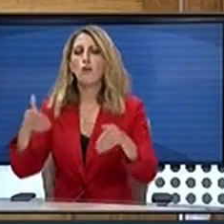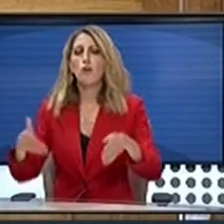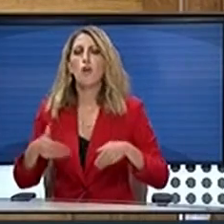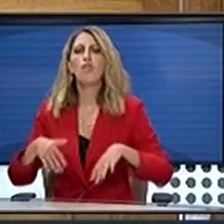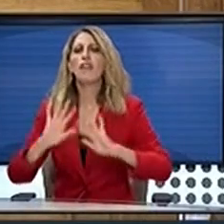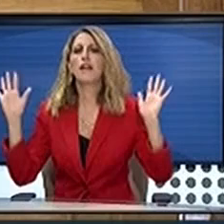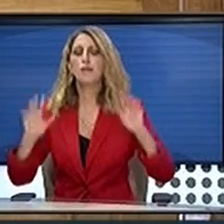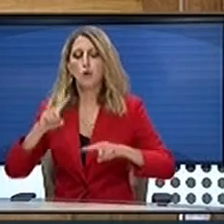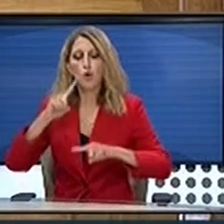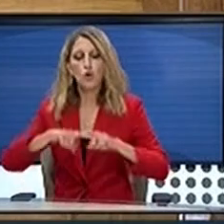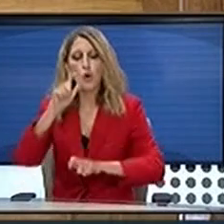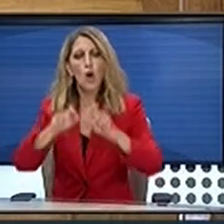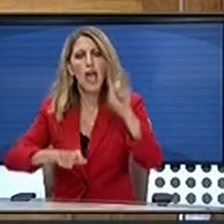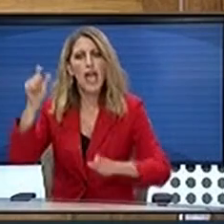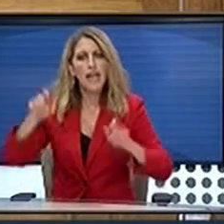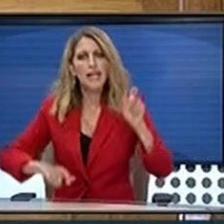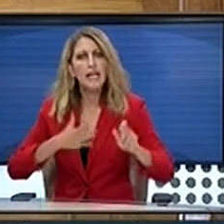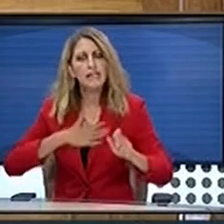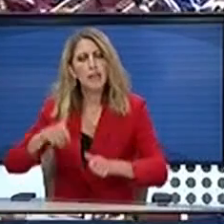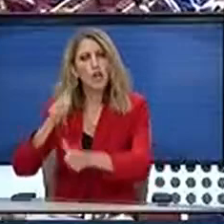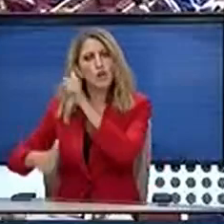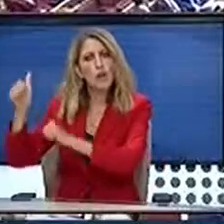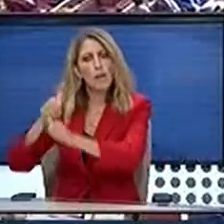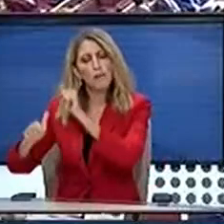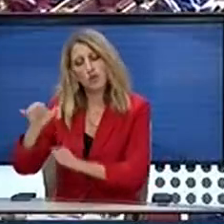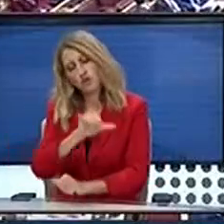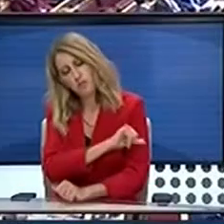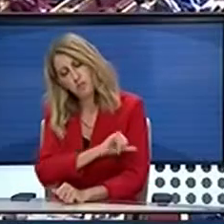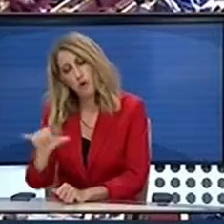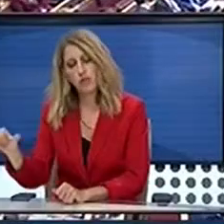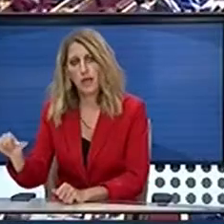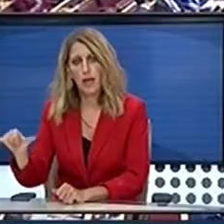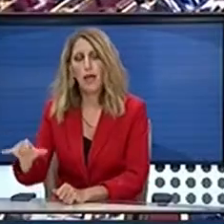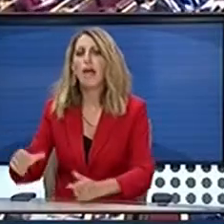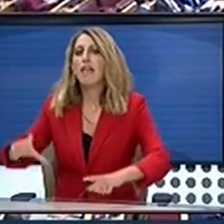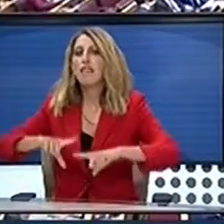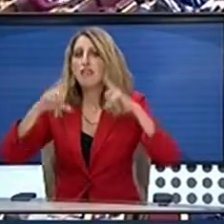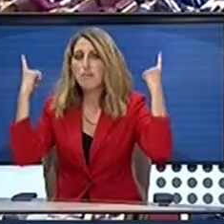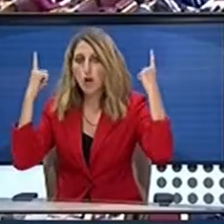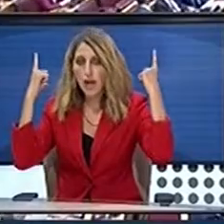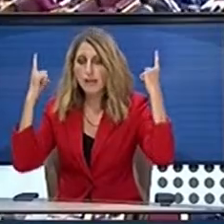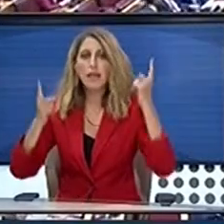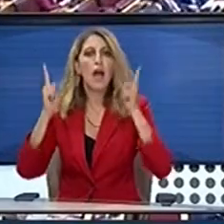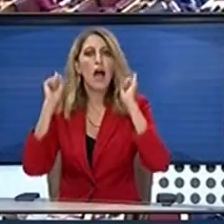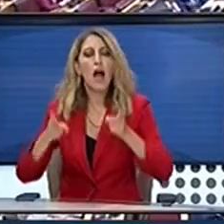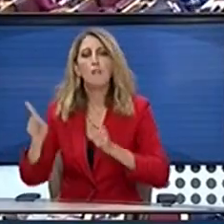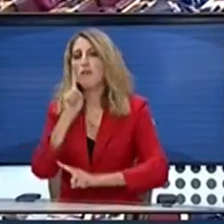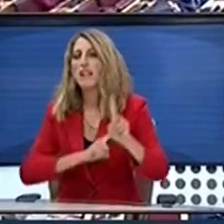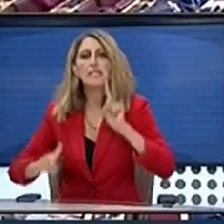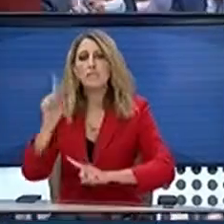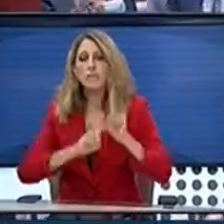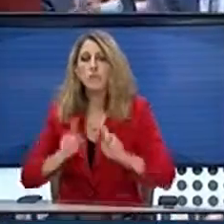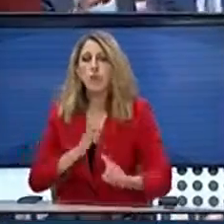οι Έλληνες δεν γυρνάνε πίσω. Στη δημοκρατία μόνο ο λαός αποφασίζει για το μέλλον του. Και αυτή την